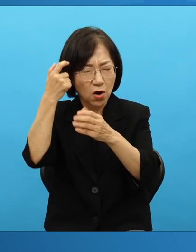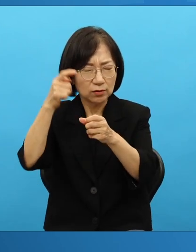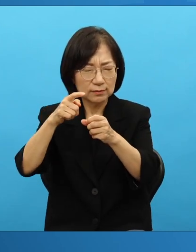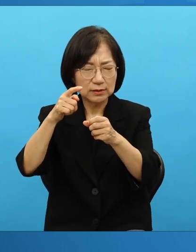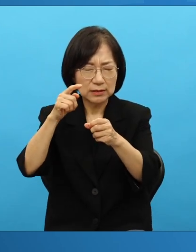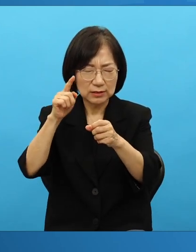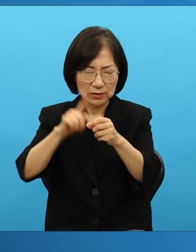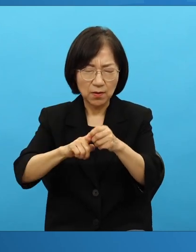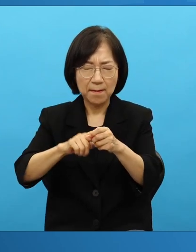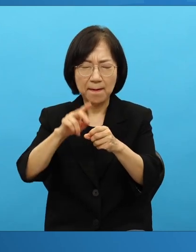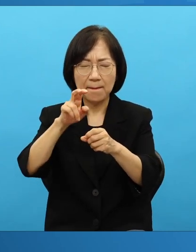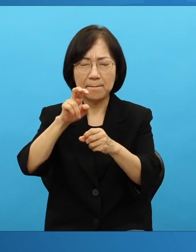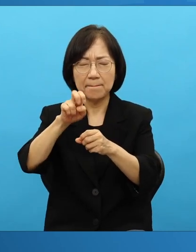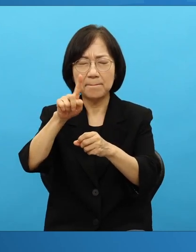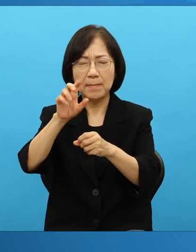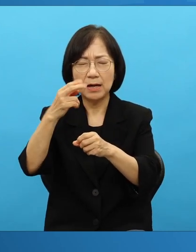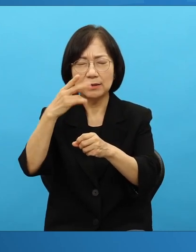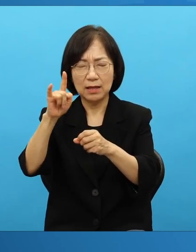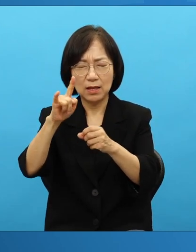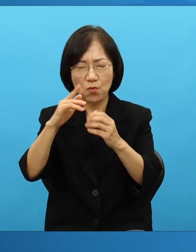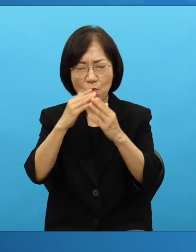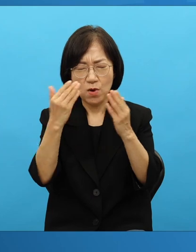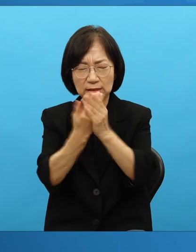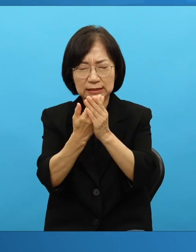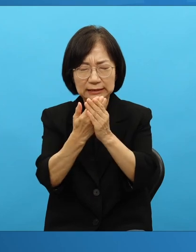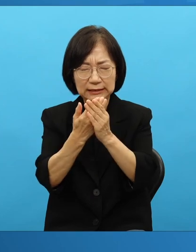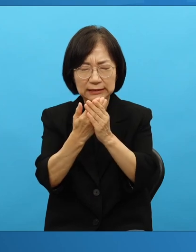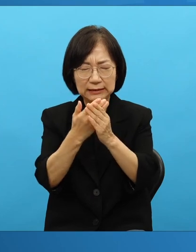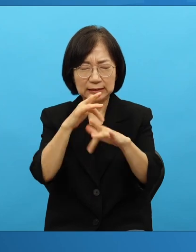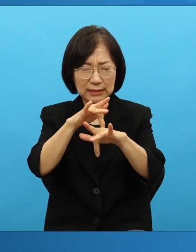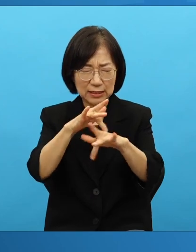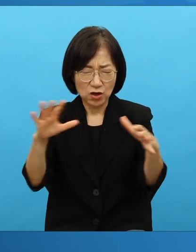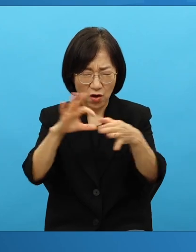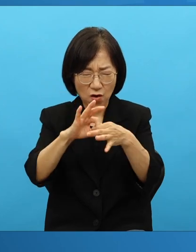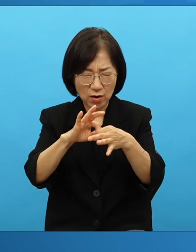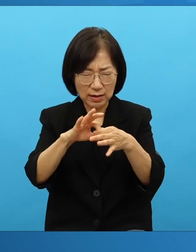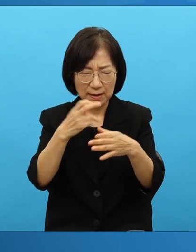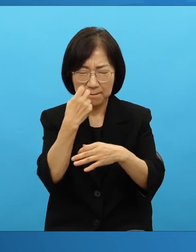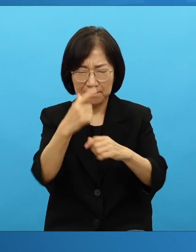이름으로 기도하옵나이다. 아멘.